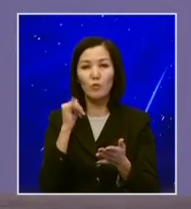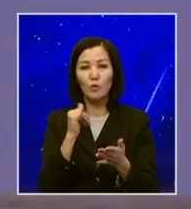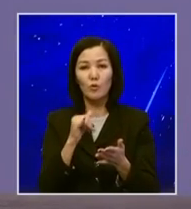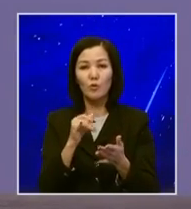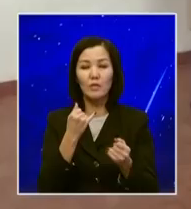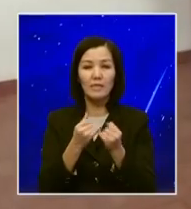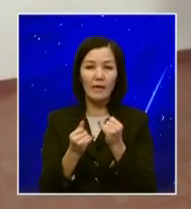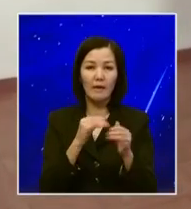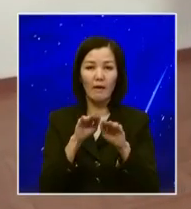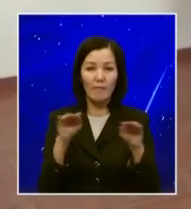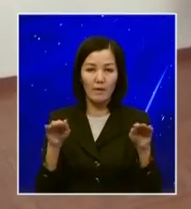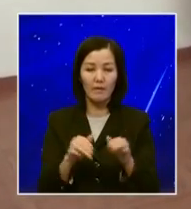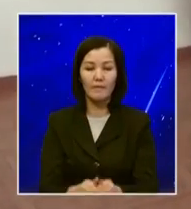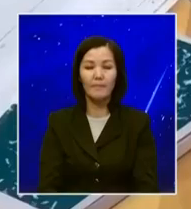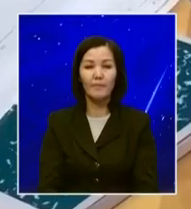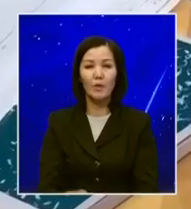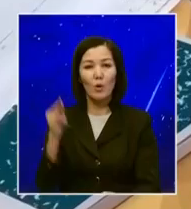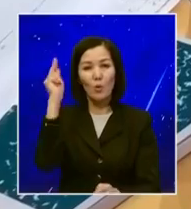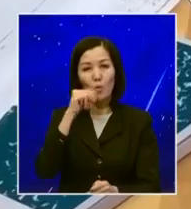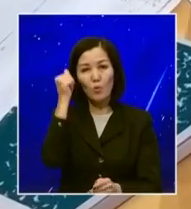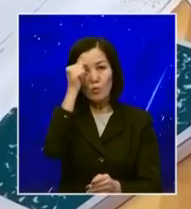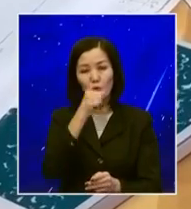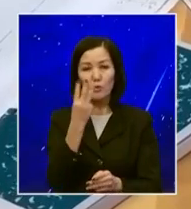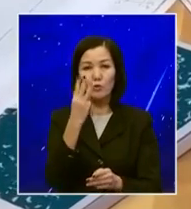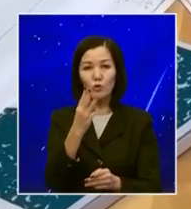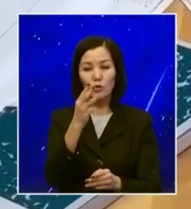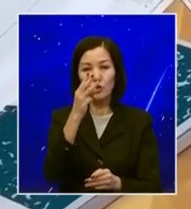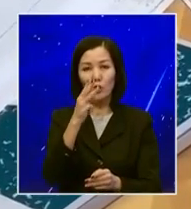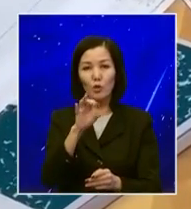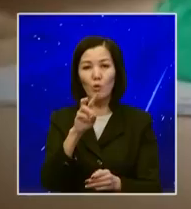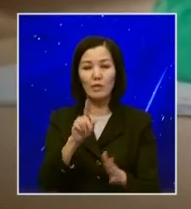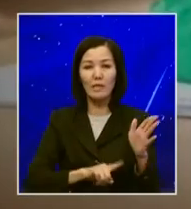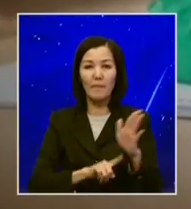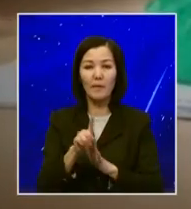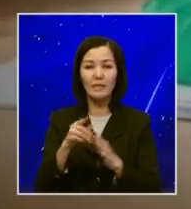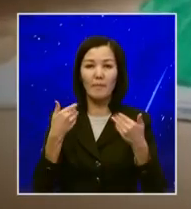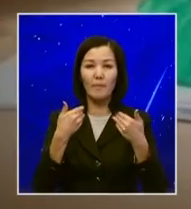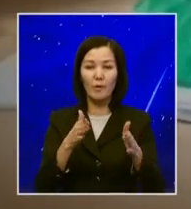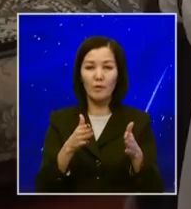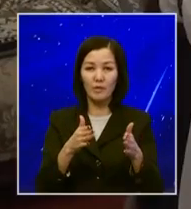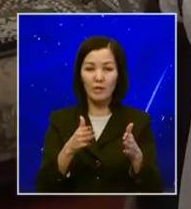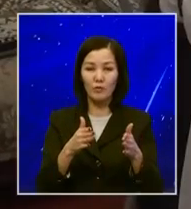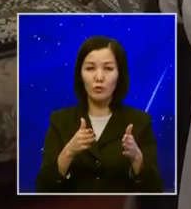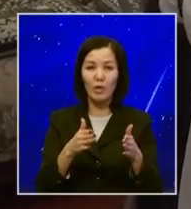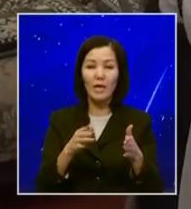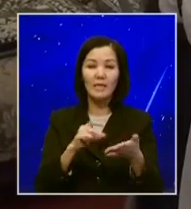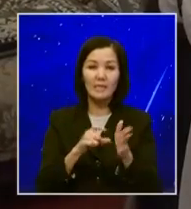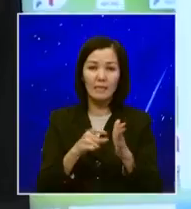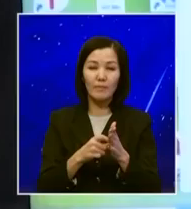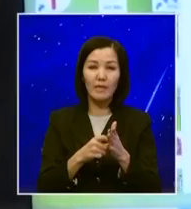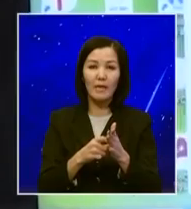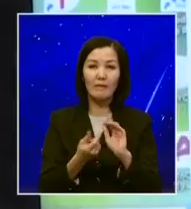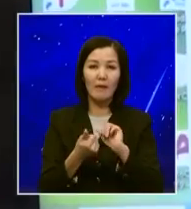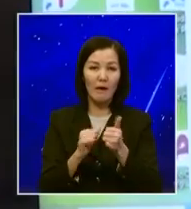сары аймақта. Оқу жылының 3-90-нан бастап бітіруші сыныптар аралас оқу форматына көшет. Ол дегеніміз